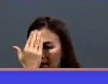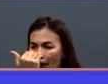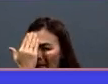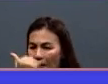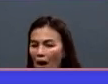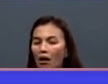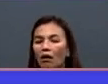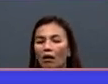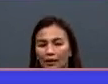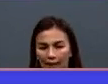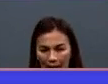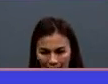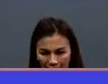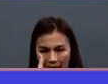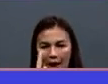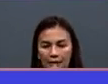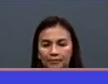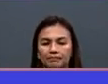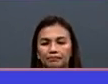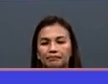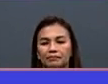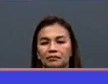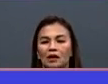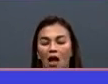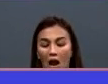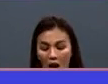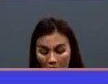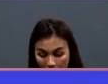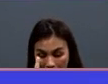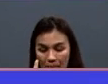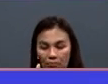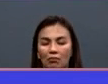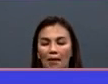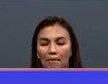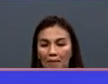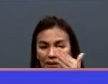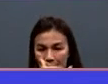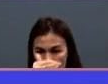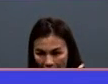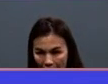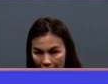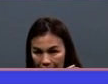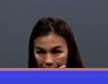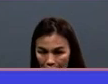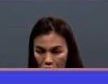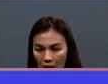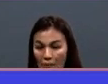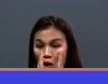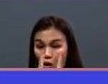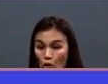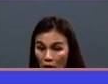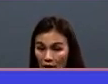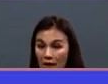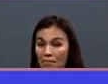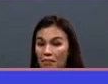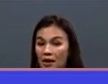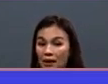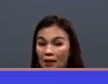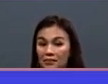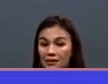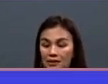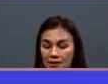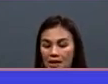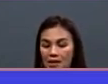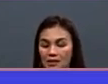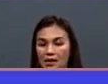EVกำลังมารถไฟฟ้าเนี่ยของจีนเต็มเต็มไปหมดเลยถนี้คุณจะเห็นว่ารถญี่ปุ่นเนี่ยกับรถ